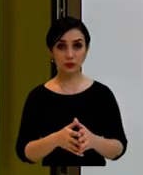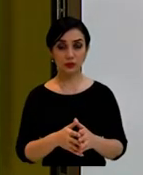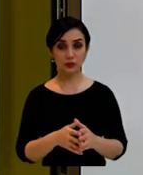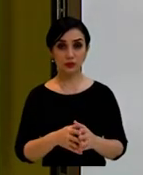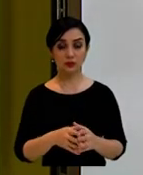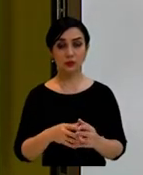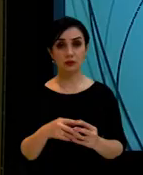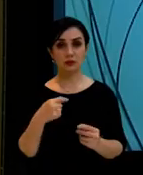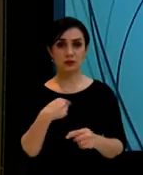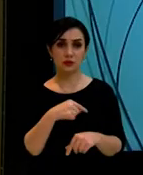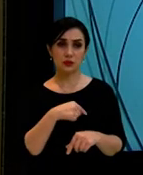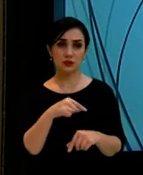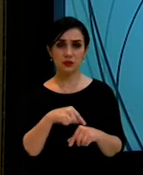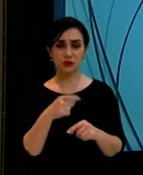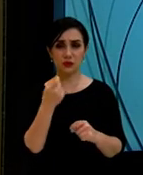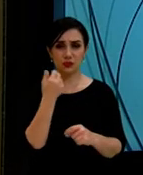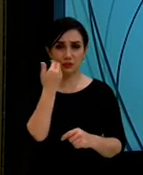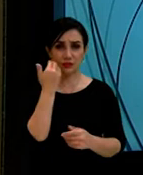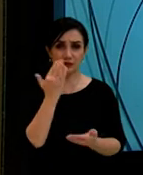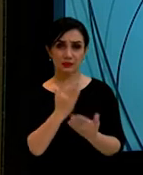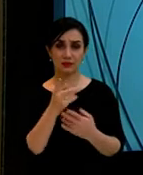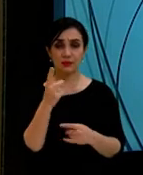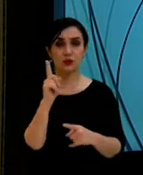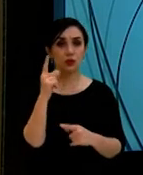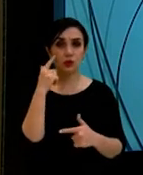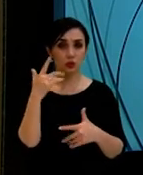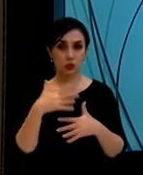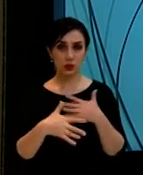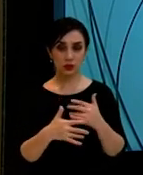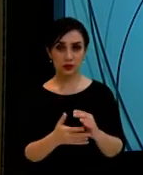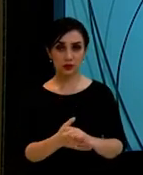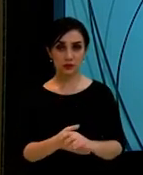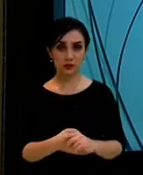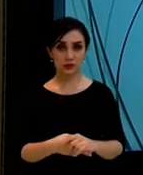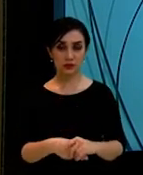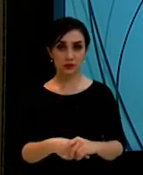Vijdoni qiynaldi deganda nimani tushunasiz?